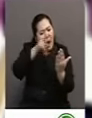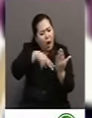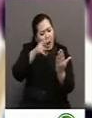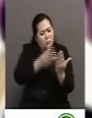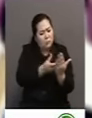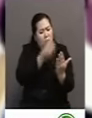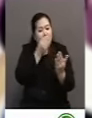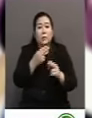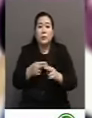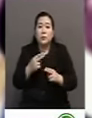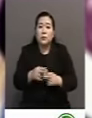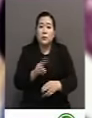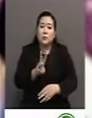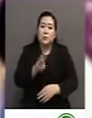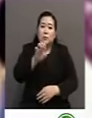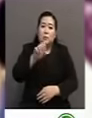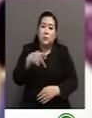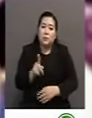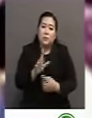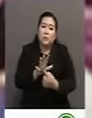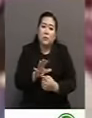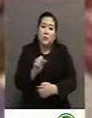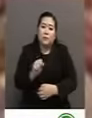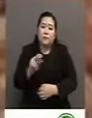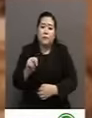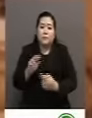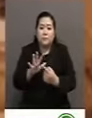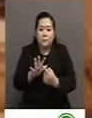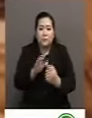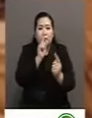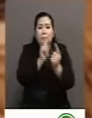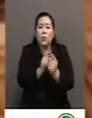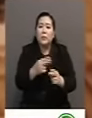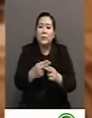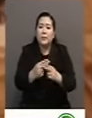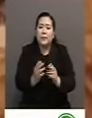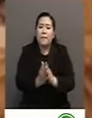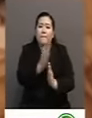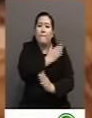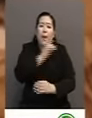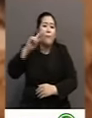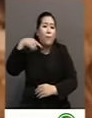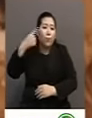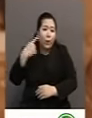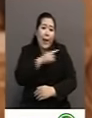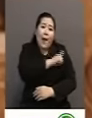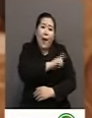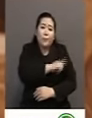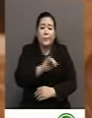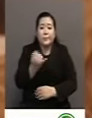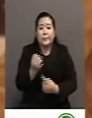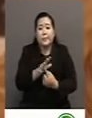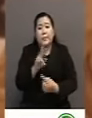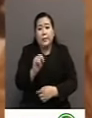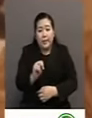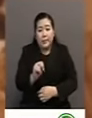าวิปัสสนาบันเทิงสารก็ลงเรื่องของแม่ชีจันทร์ขนนกยูงได้ศึกษาวิชาธรรมกายมาจากพระมงคลเท